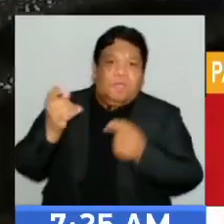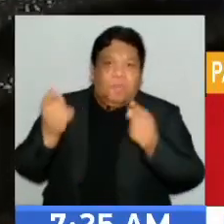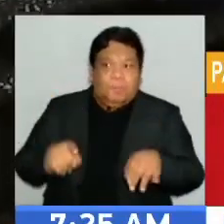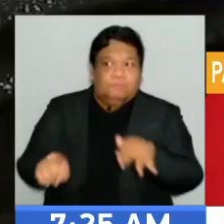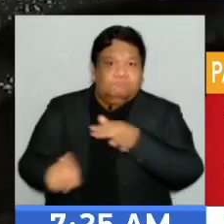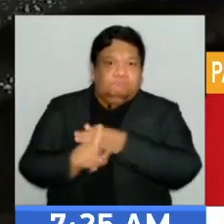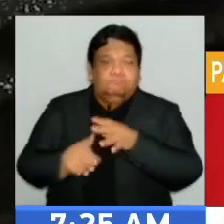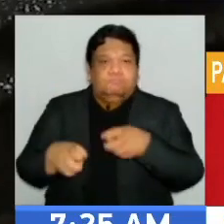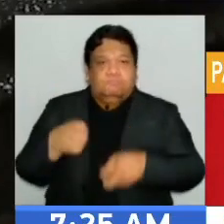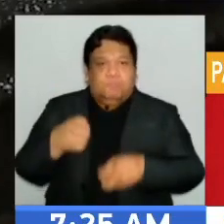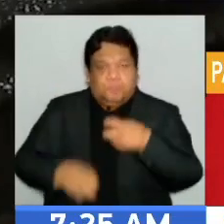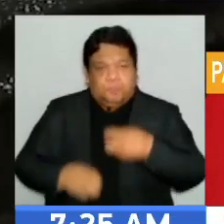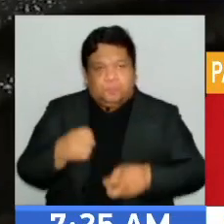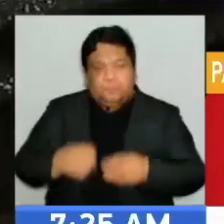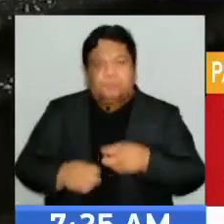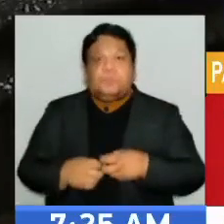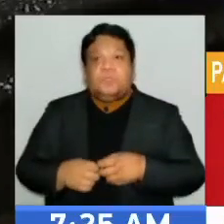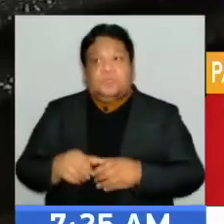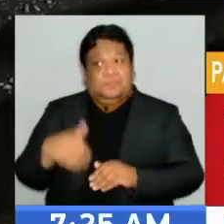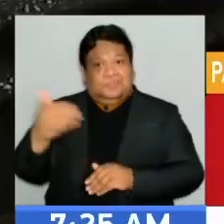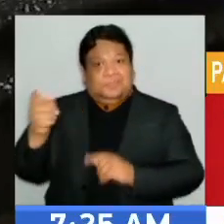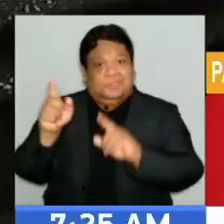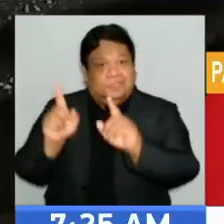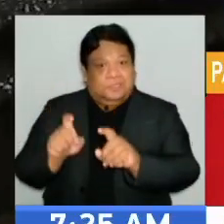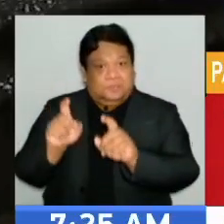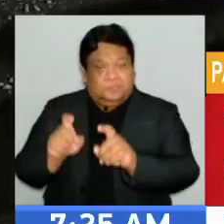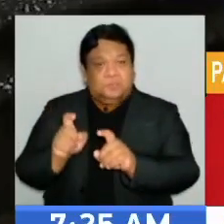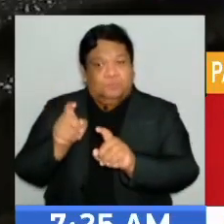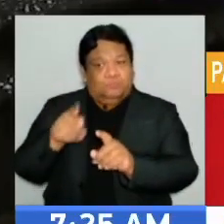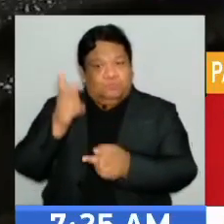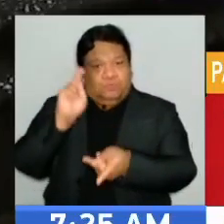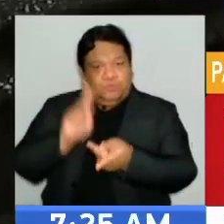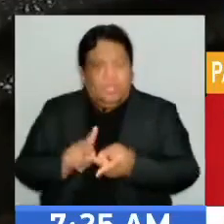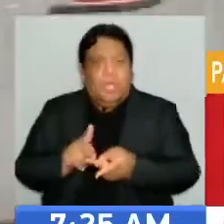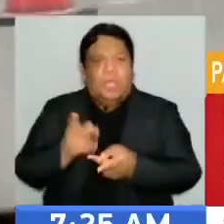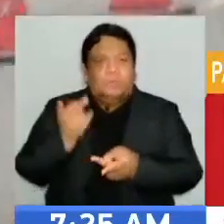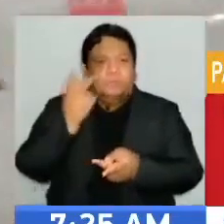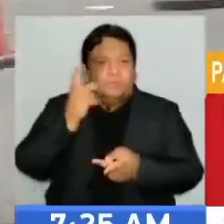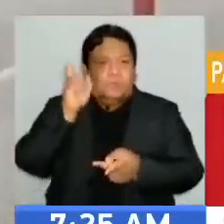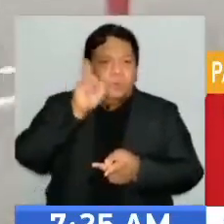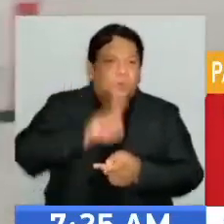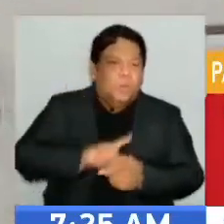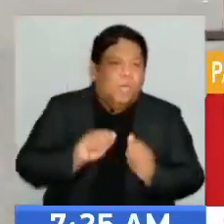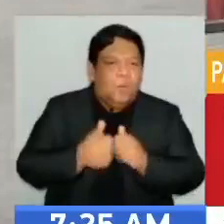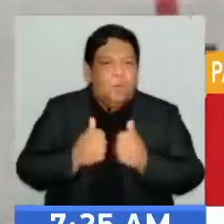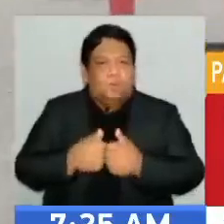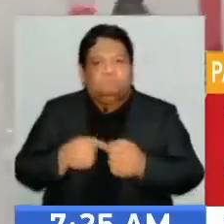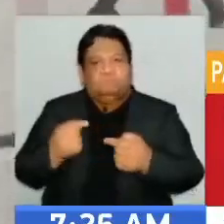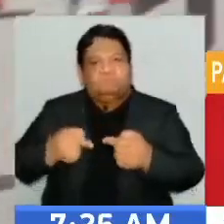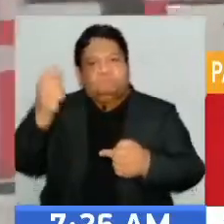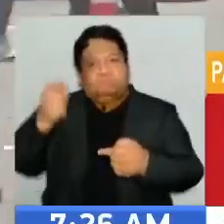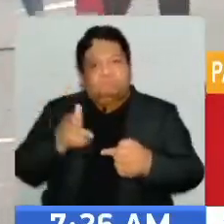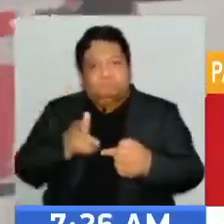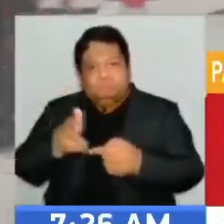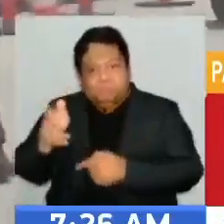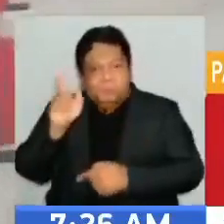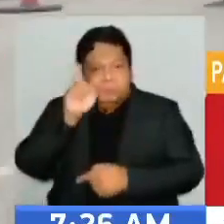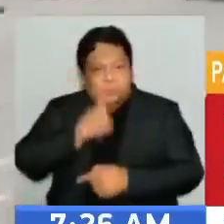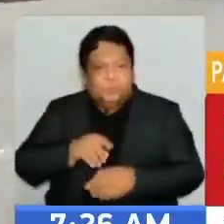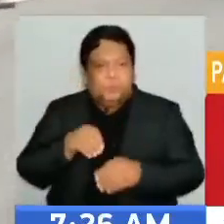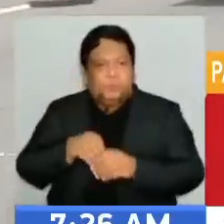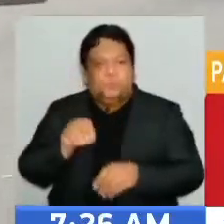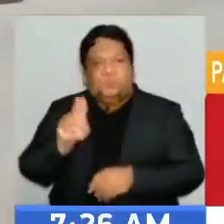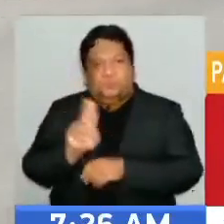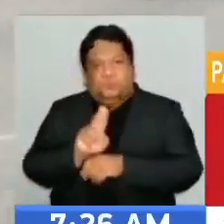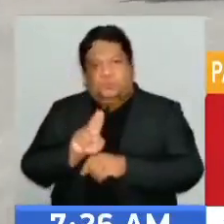tayo. Nang sa ganun, maayos po ang daling ng sasakyan sa ating mga toll plaza. Ayan po ang pinakapakay ng